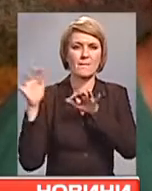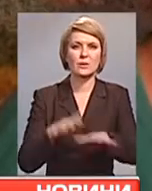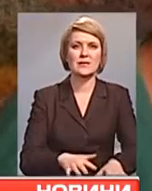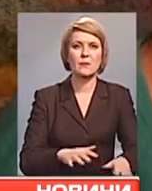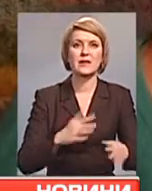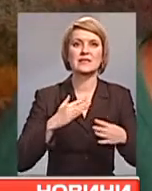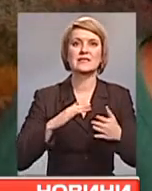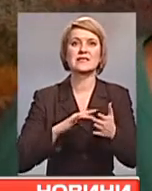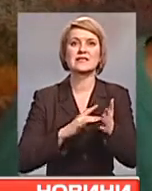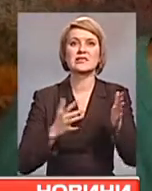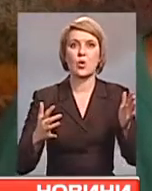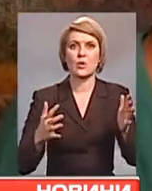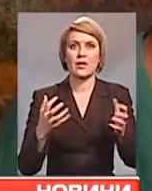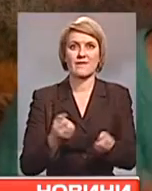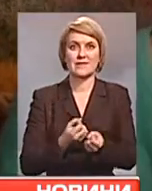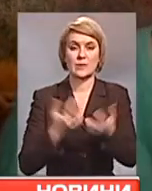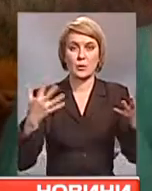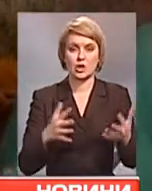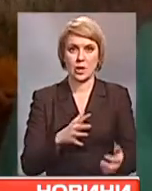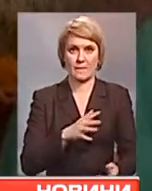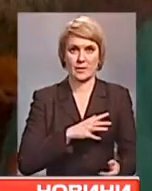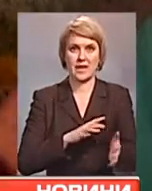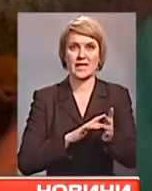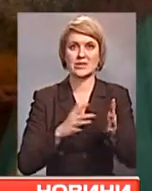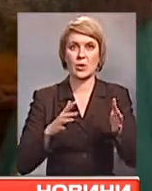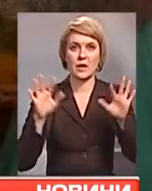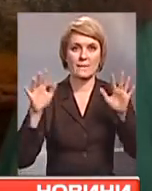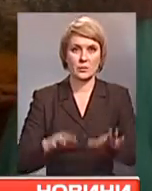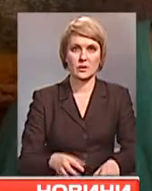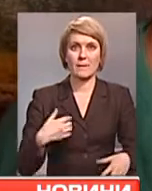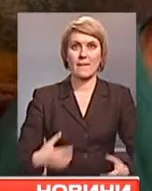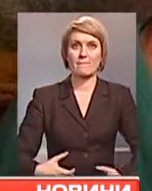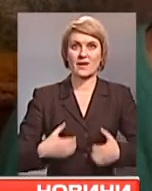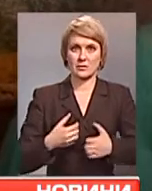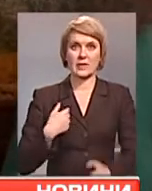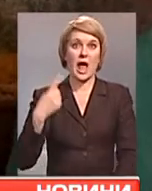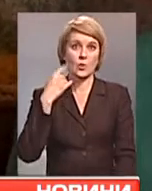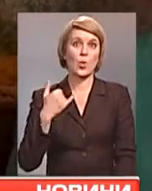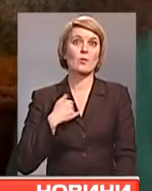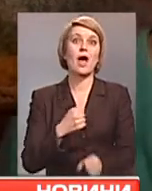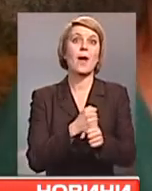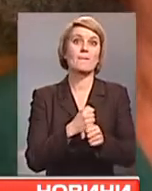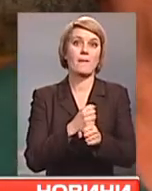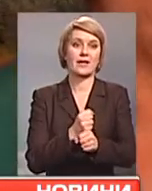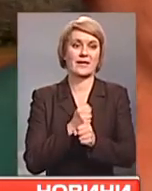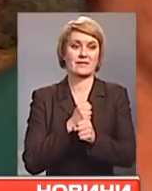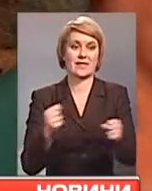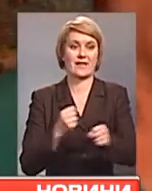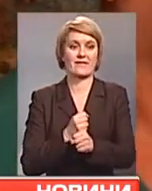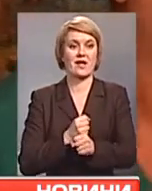Ну, вспышка була. І стекла посипали, ми перепугалися. Я думала, у мене банки взорвалися з